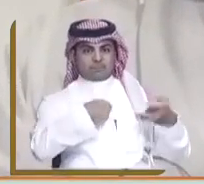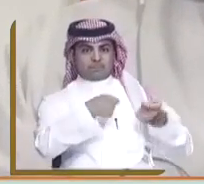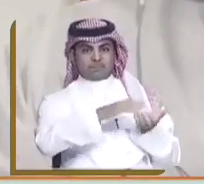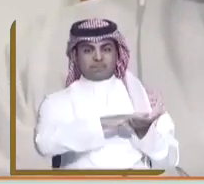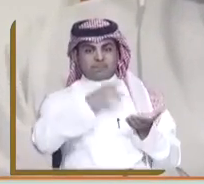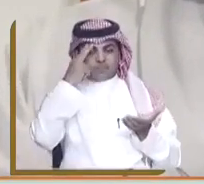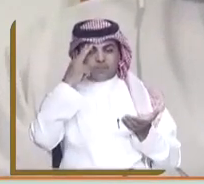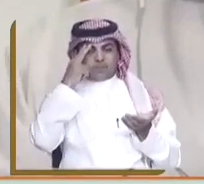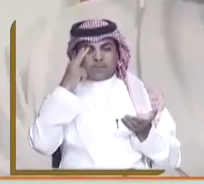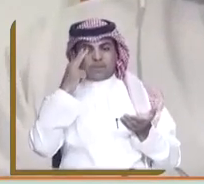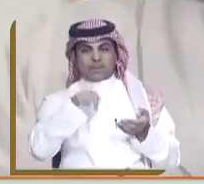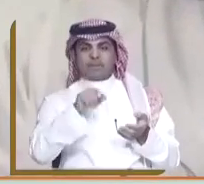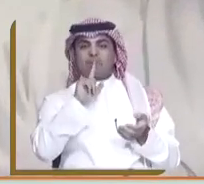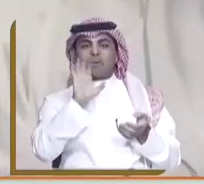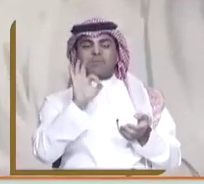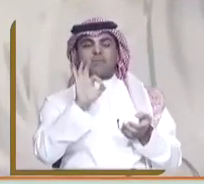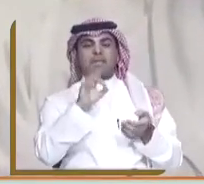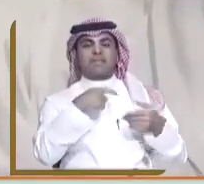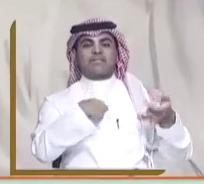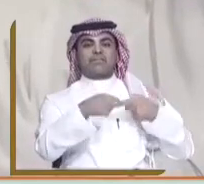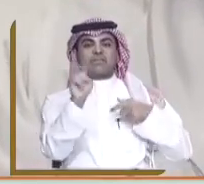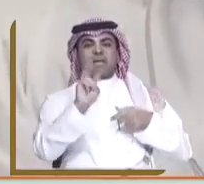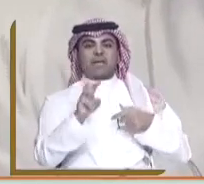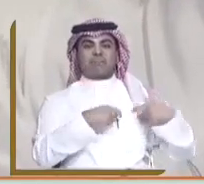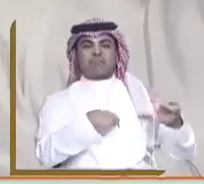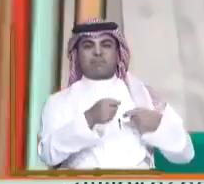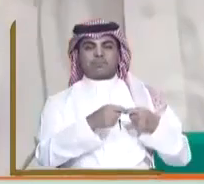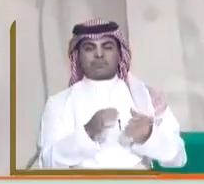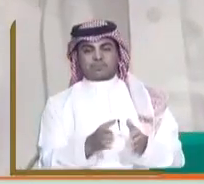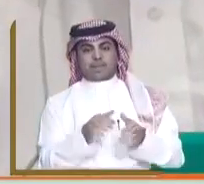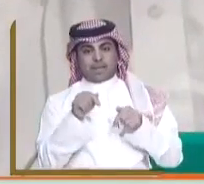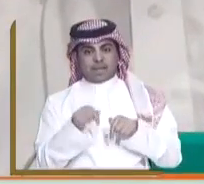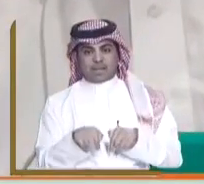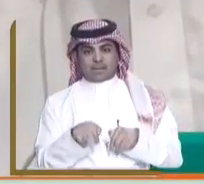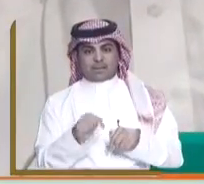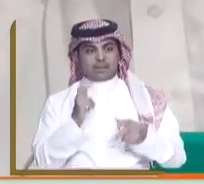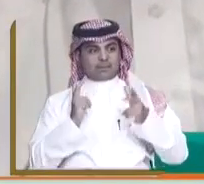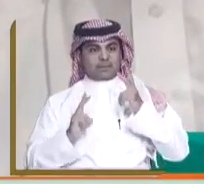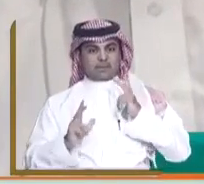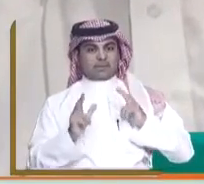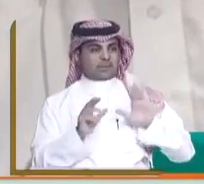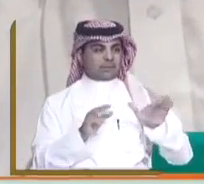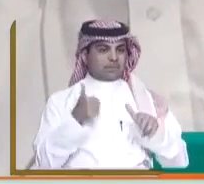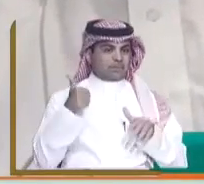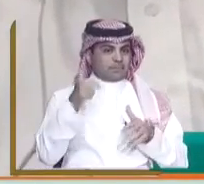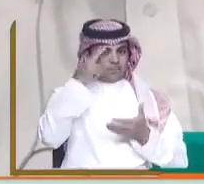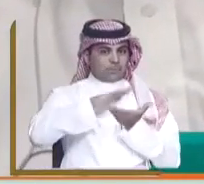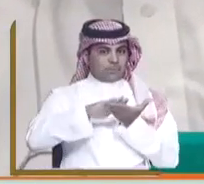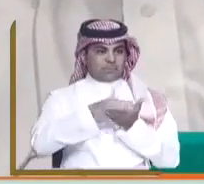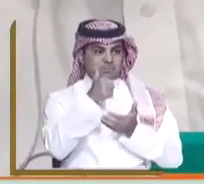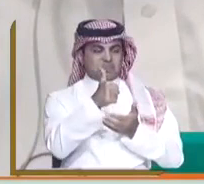تفوق هذا الرقم بلا شك لان المستثمرين دائما يشجعون بعضهم البعض يعني حقيقه دائما